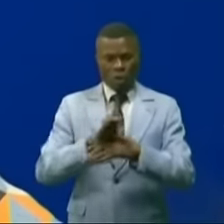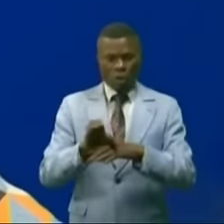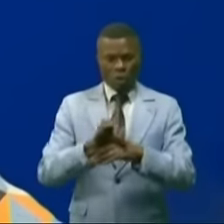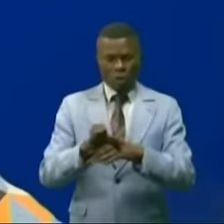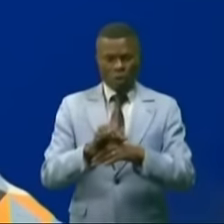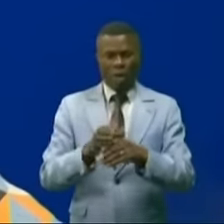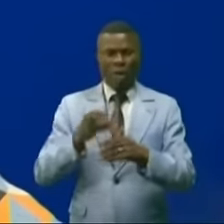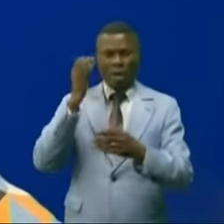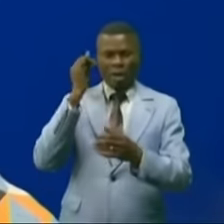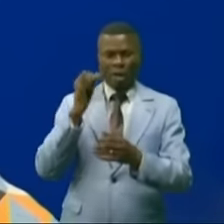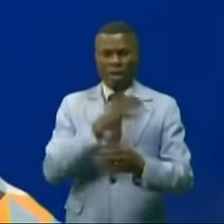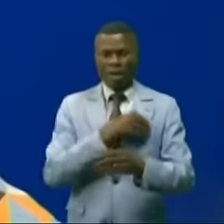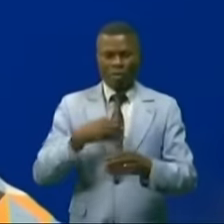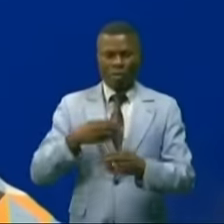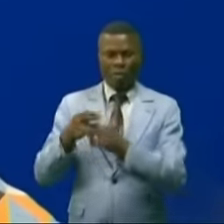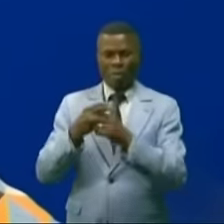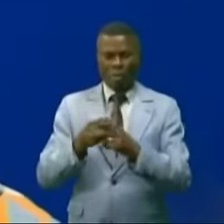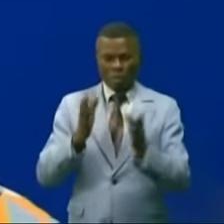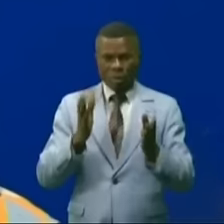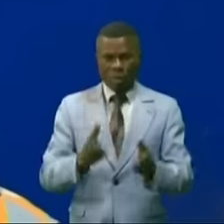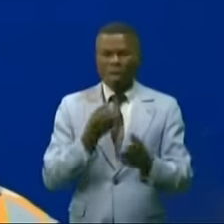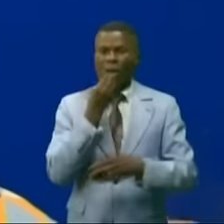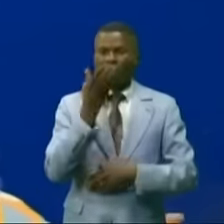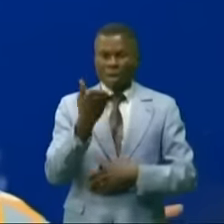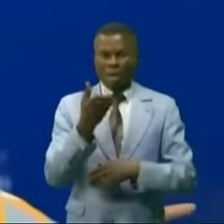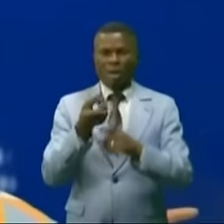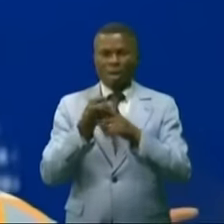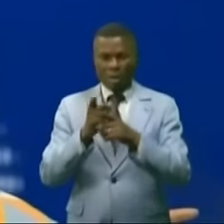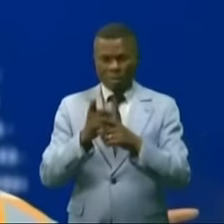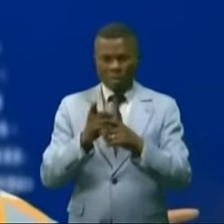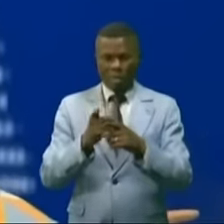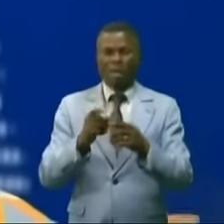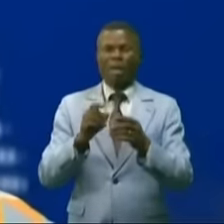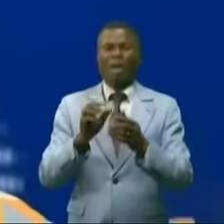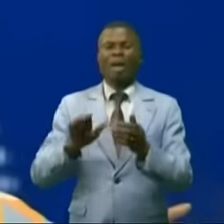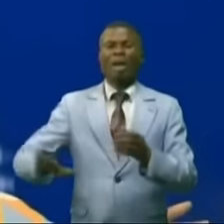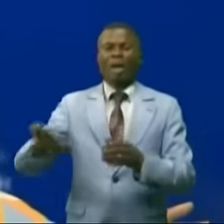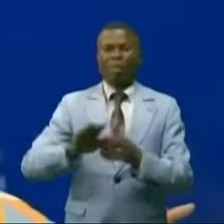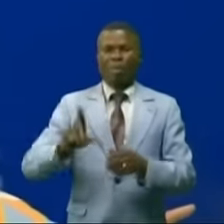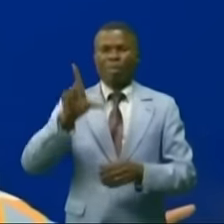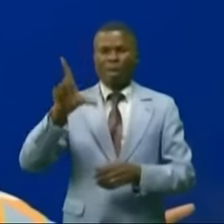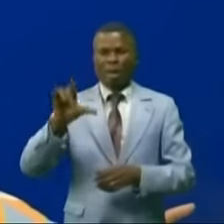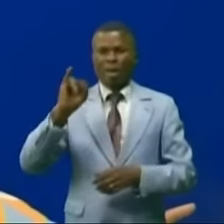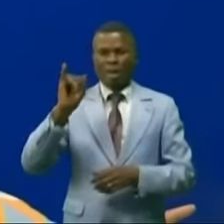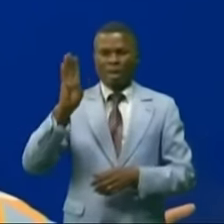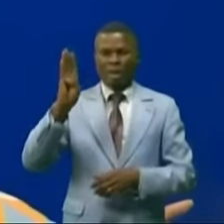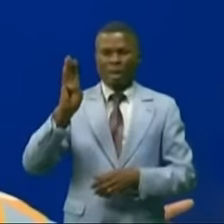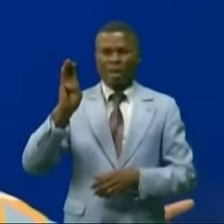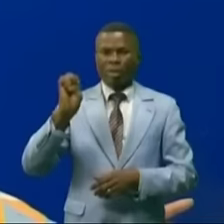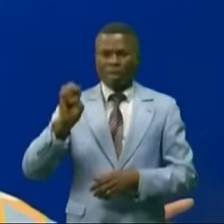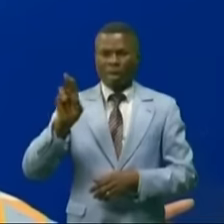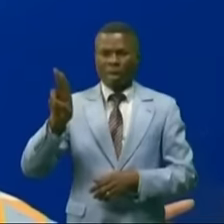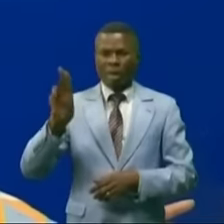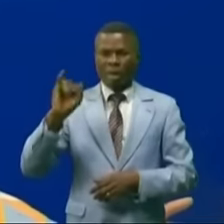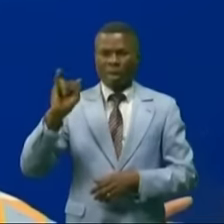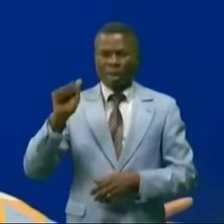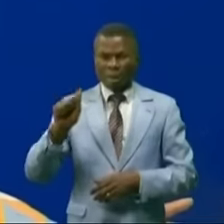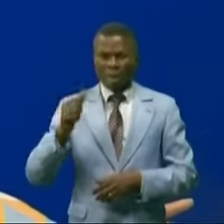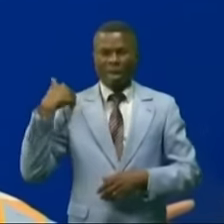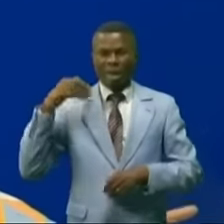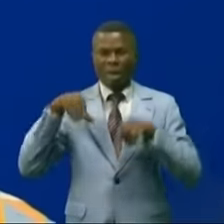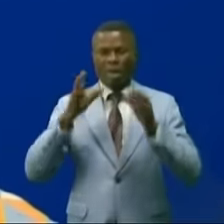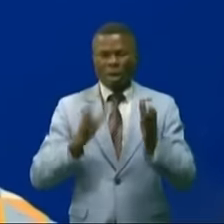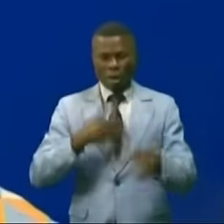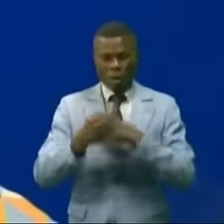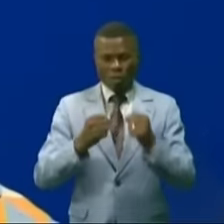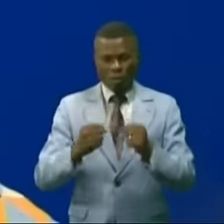et sécurité. Et l'exemple qui revenait le plus, c'était sur le Libéria. Et donc je lève la main, je dis, mais il y a aussi des femmes congolaises qui se sont